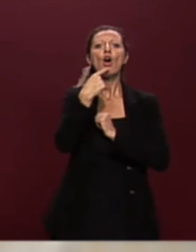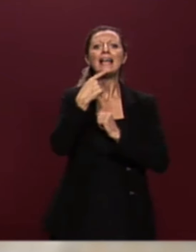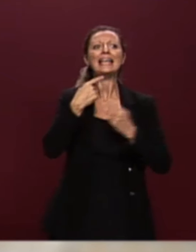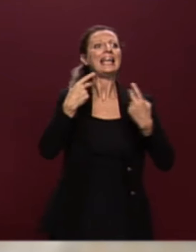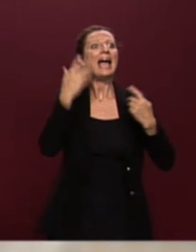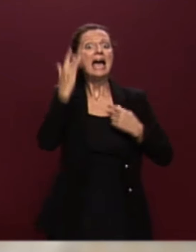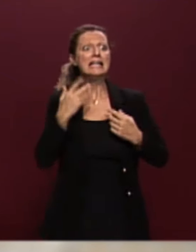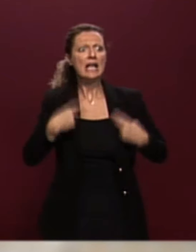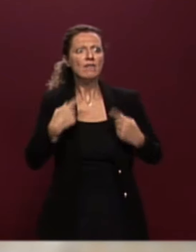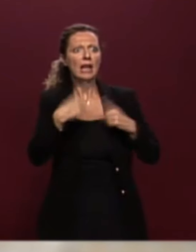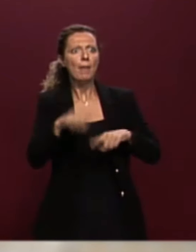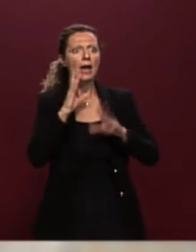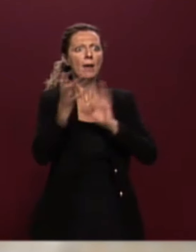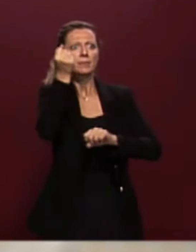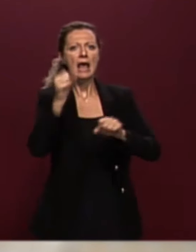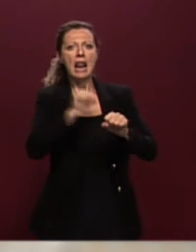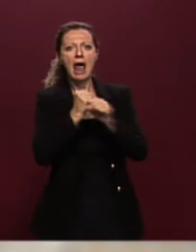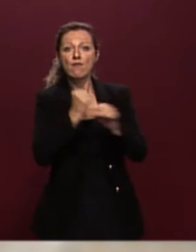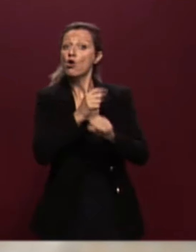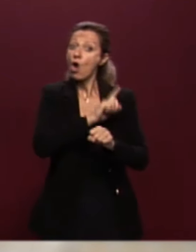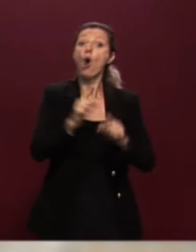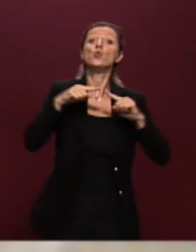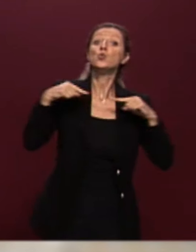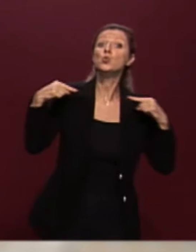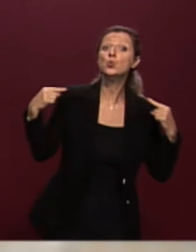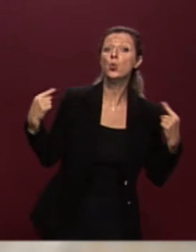di doverselo ottenere un lavoro.